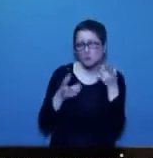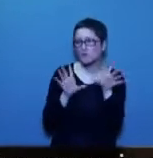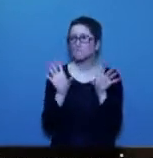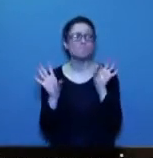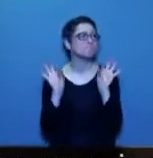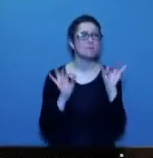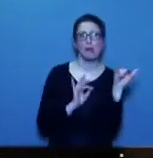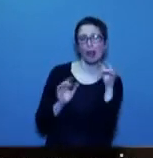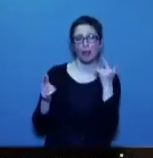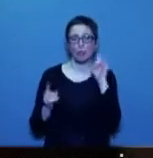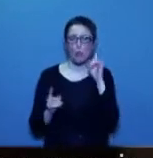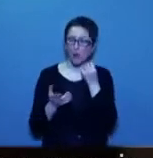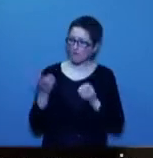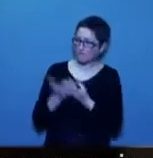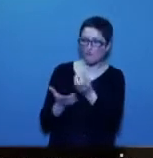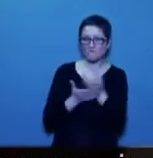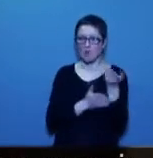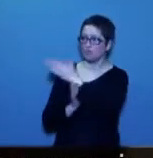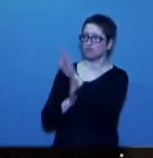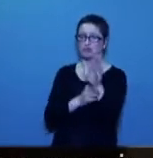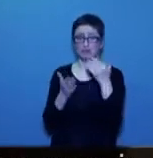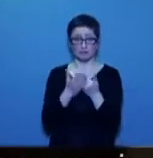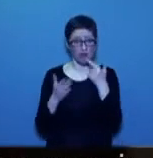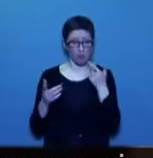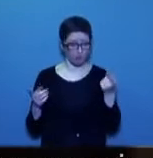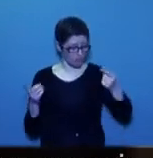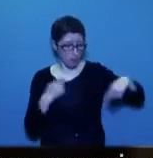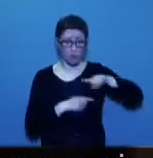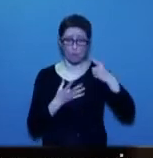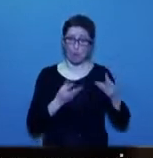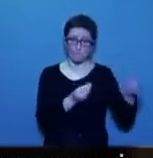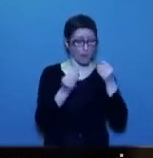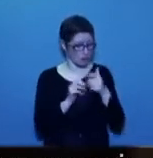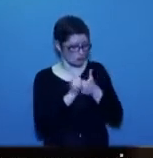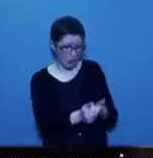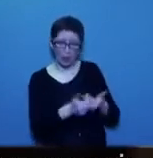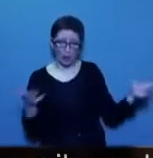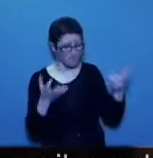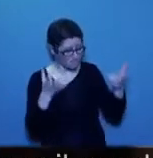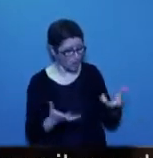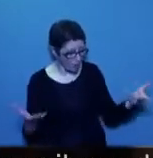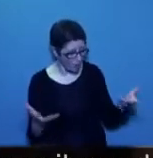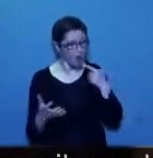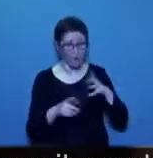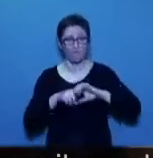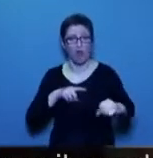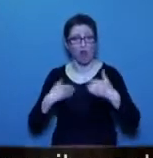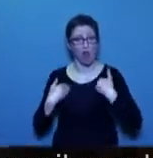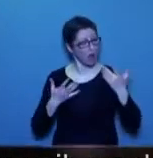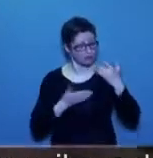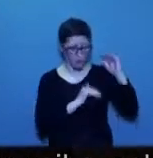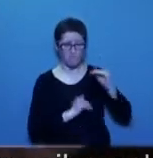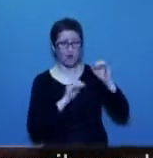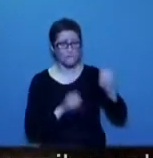qu'on doit envoyer, c'est qu'on se soumettra à la volonté du peuple français. Et que s'il décide de faire ceci ou cela, on le fera. Quels que soient les